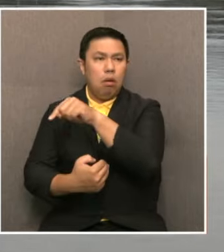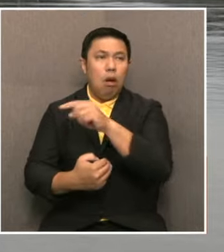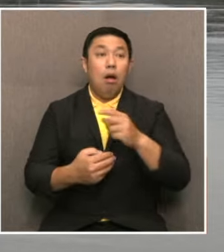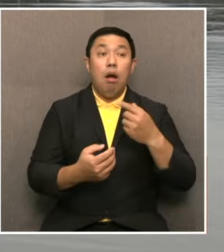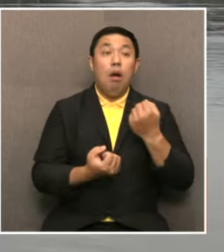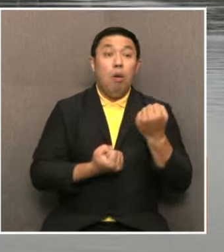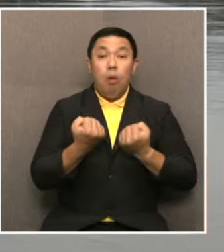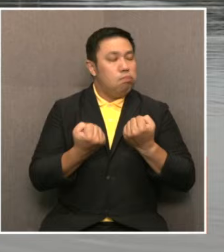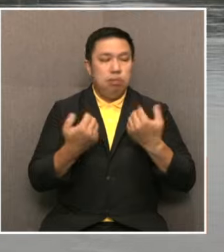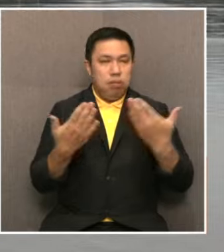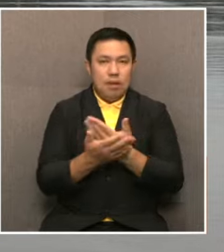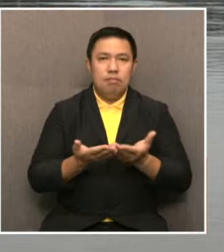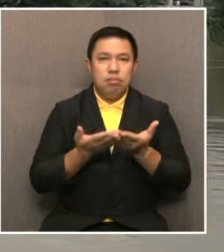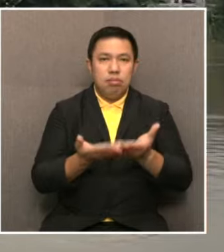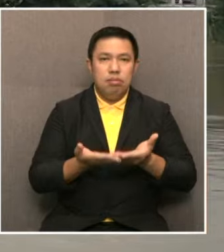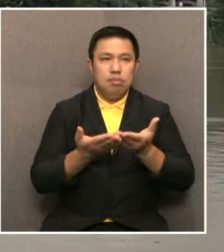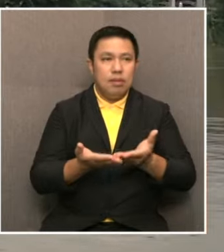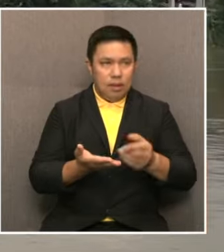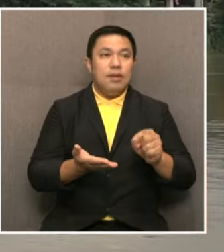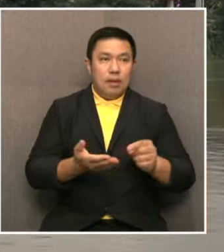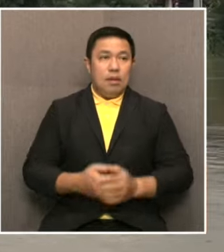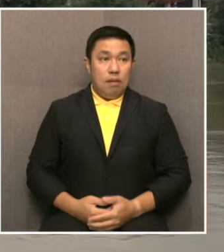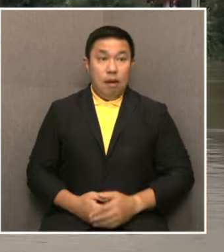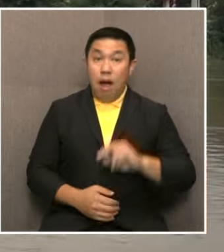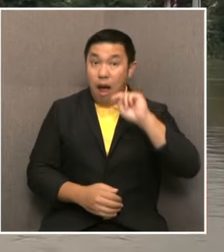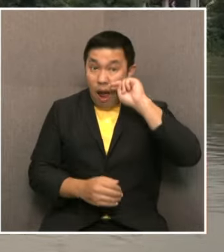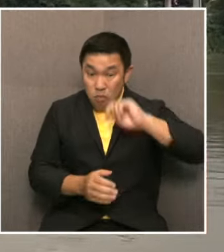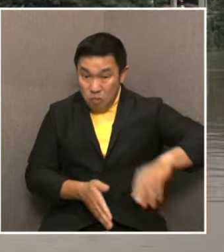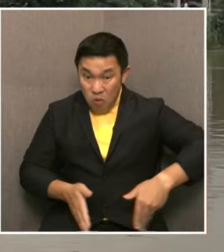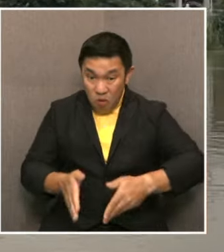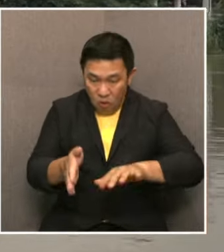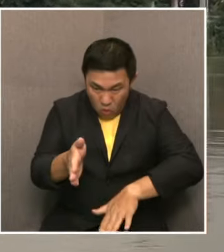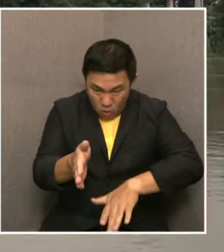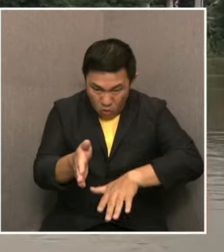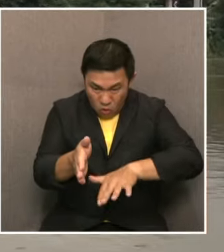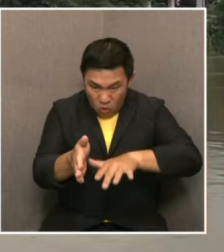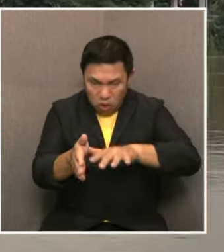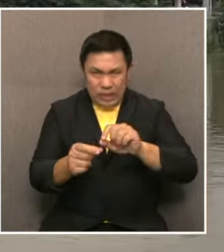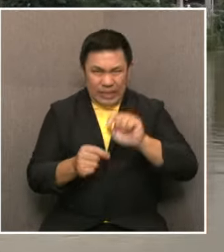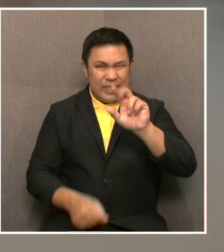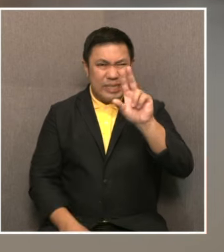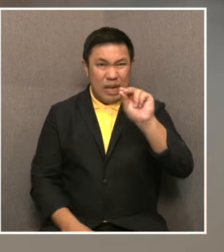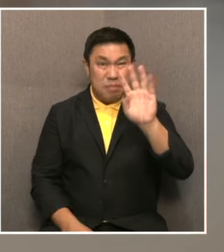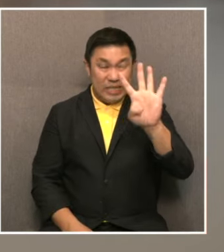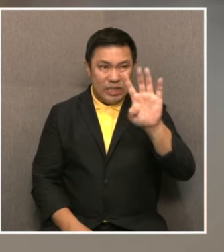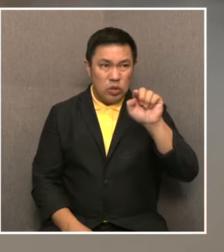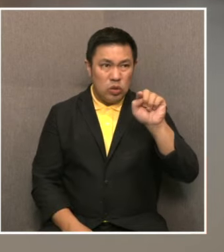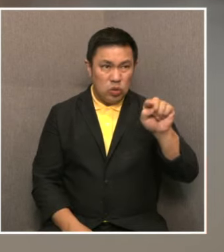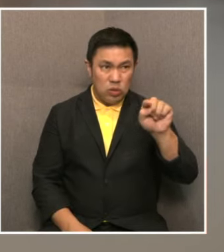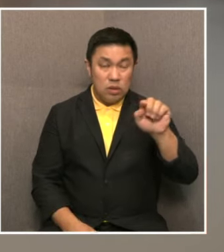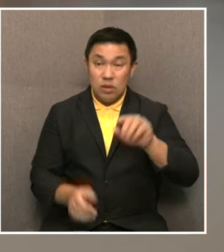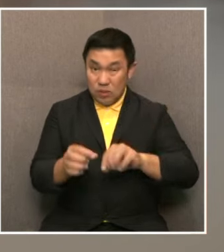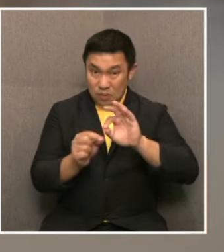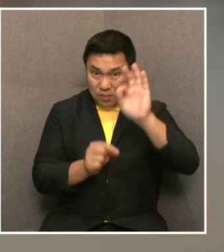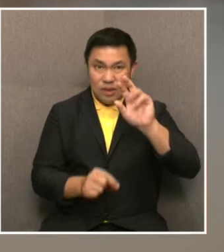มวลน้ำในแม่น้ำปราจีนบุรีก็มีระดับสูงมากขึ้นเหลือเพียงแค่ 34ซมก็จะล้นตลิ่งเข้าท่วม